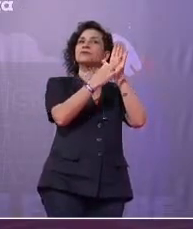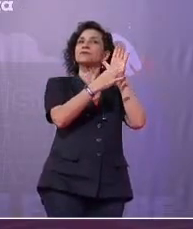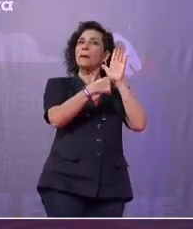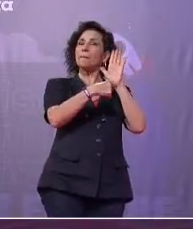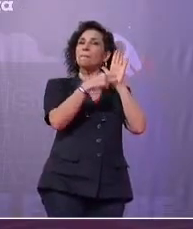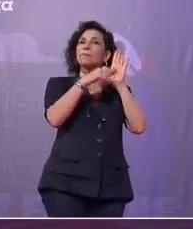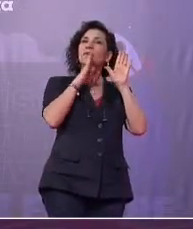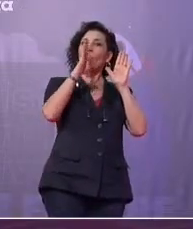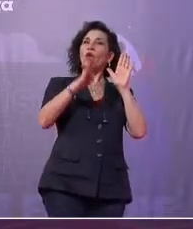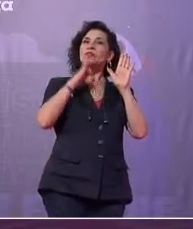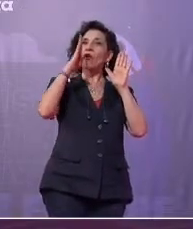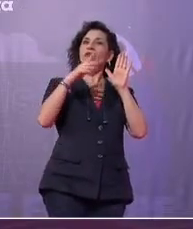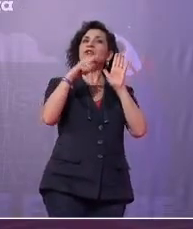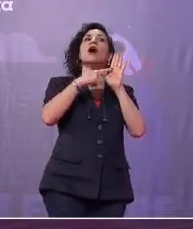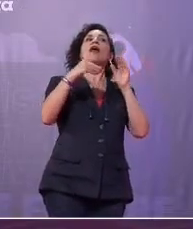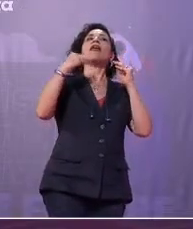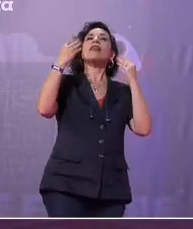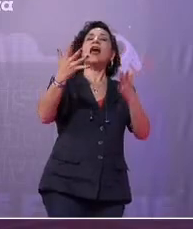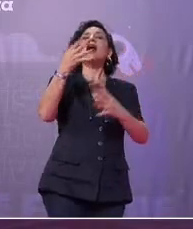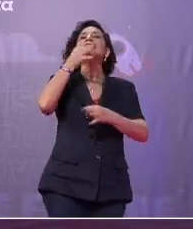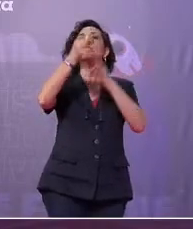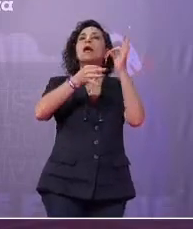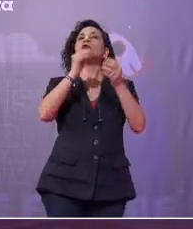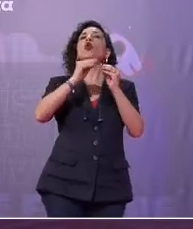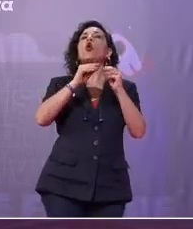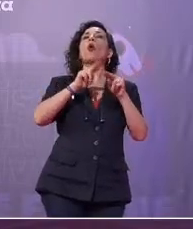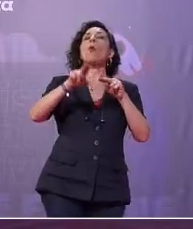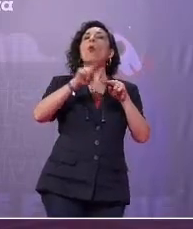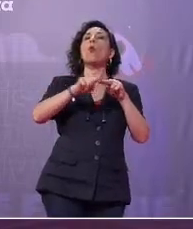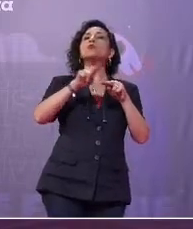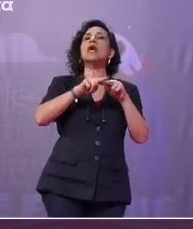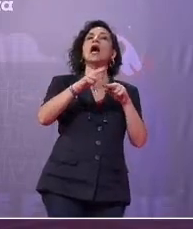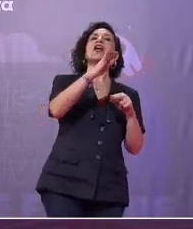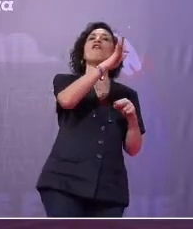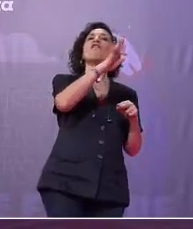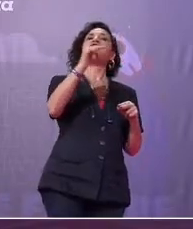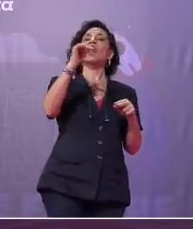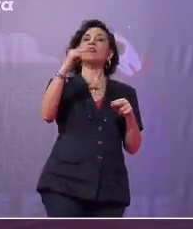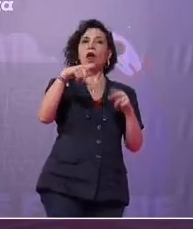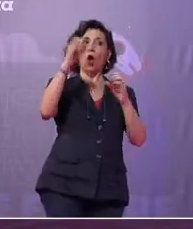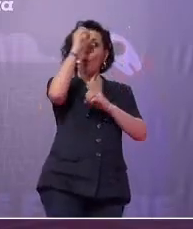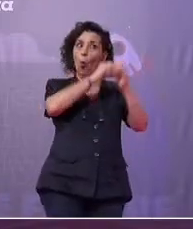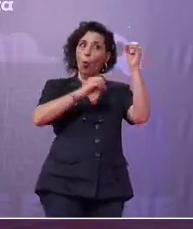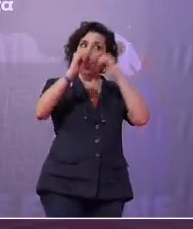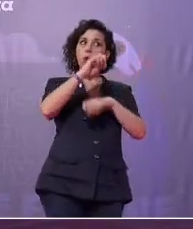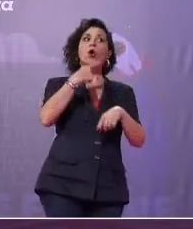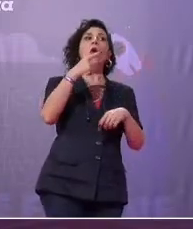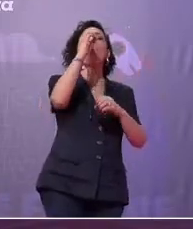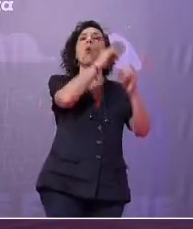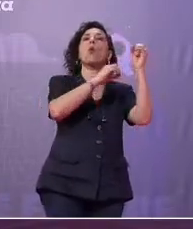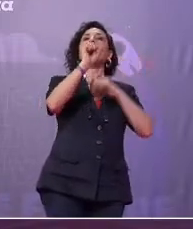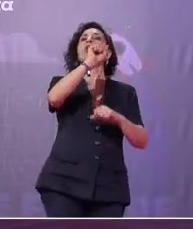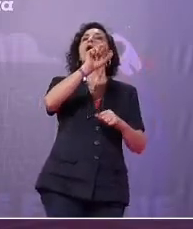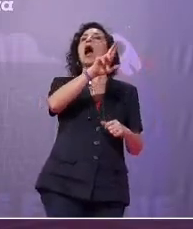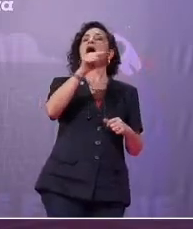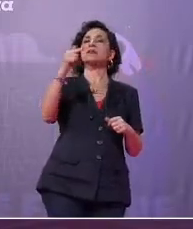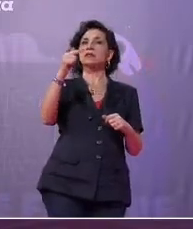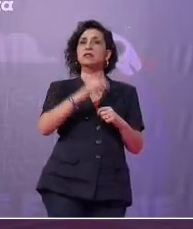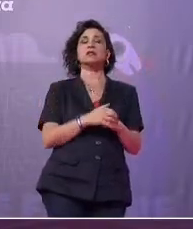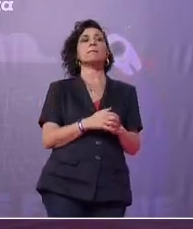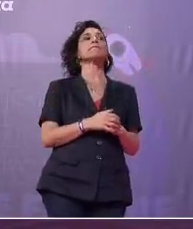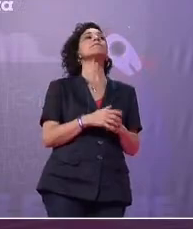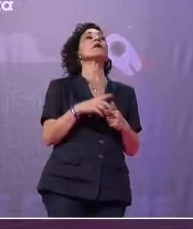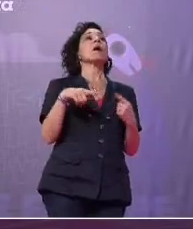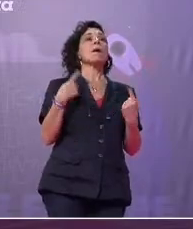a Feed che passerai poi a Google ADS tramite l'intelligenza artificiale in particolare cerchiamo di battere le